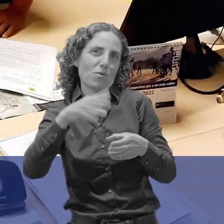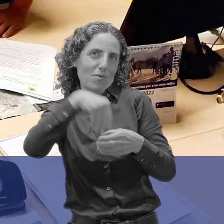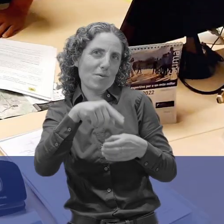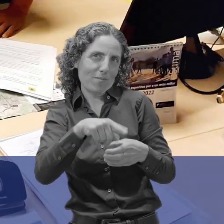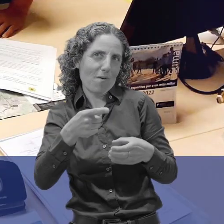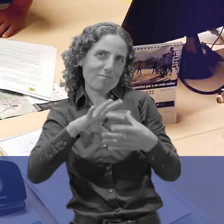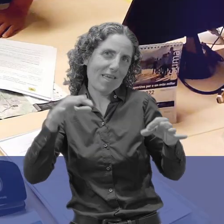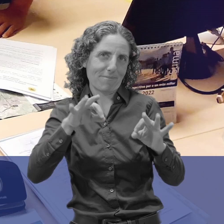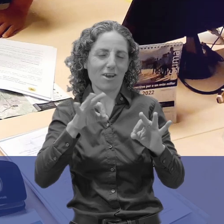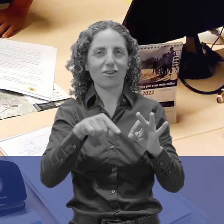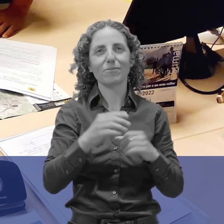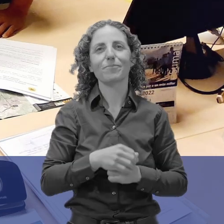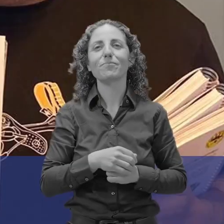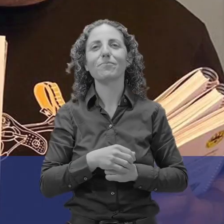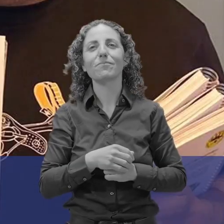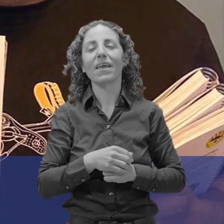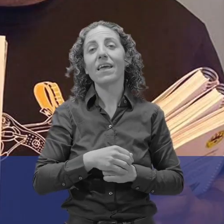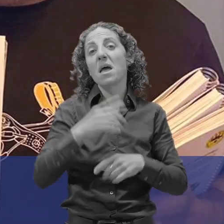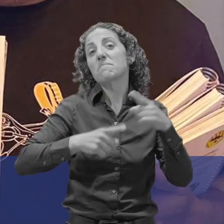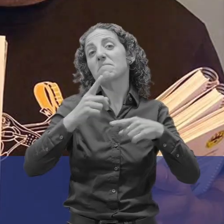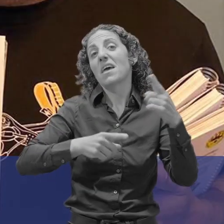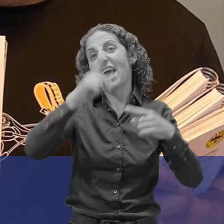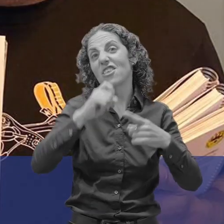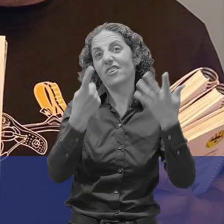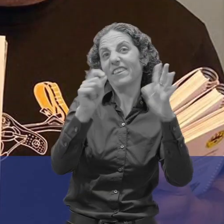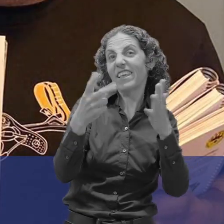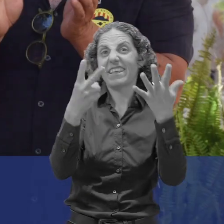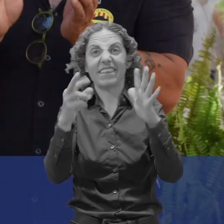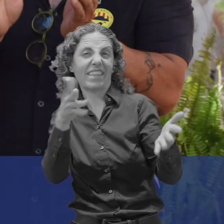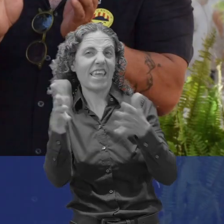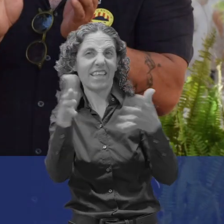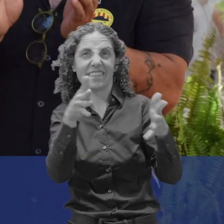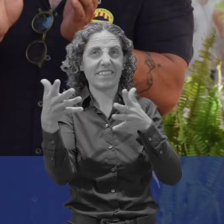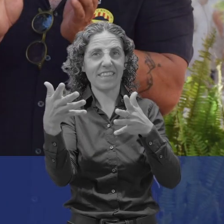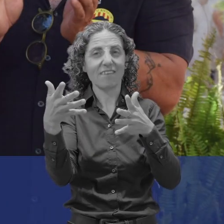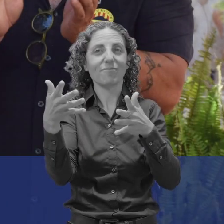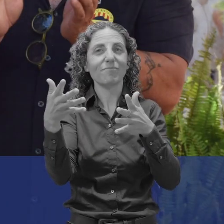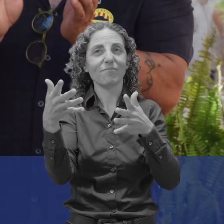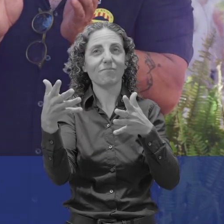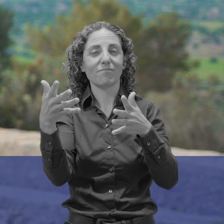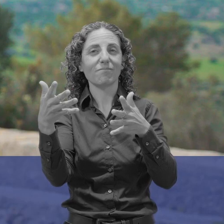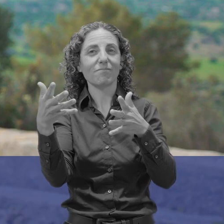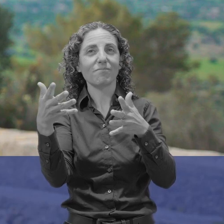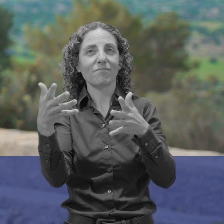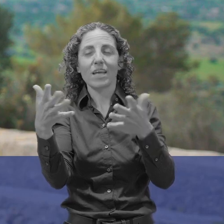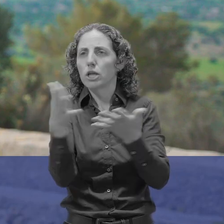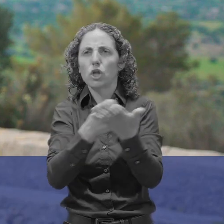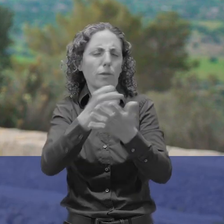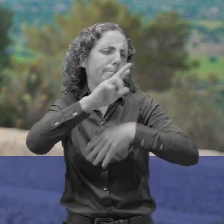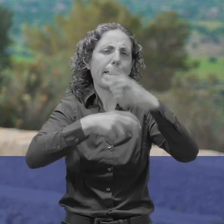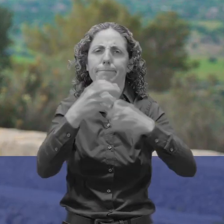petit de grup d'amics. A mig anys 60, a mig anys 70, varen començar a